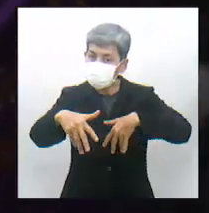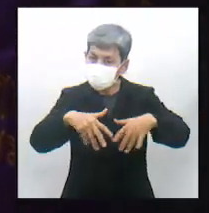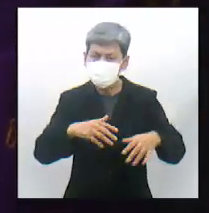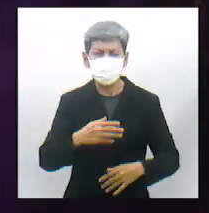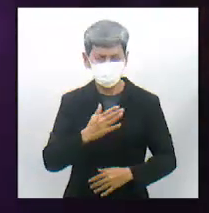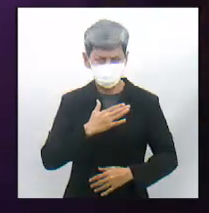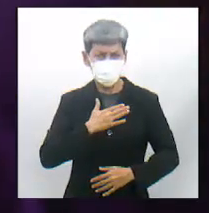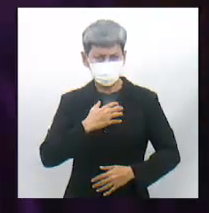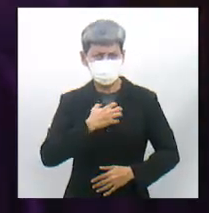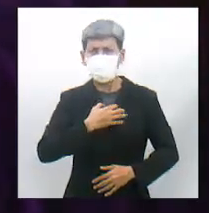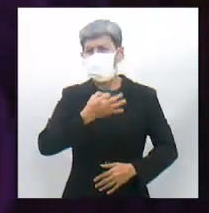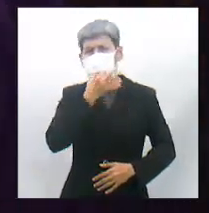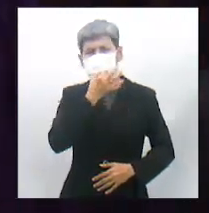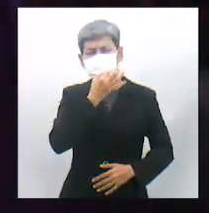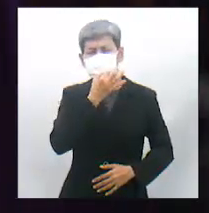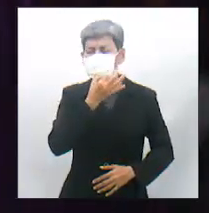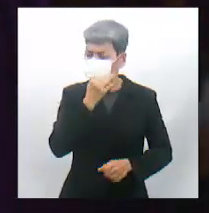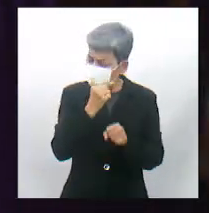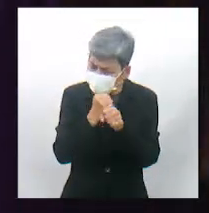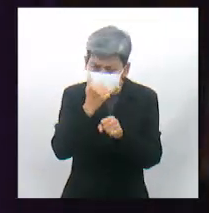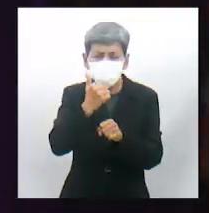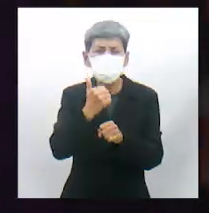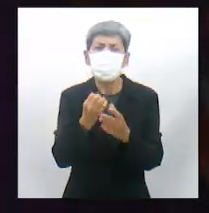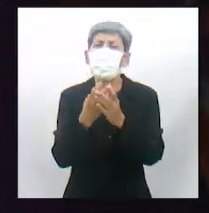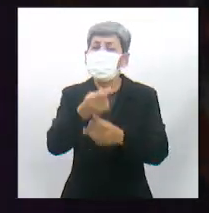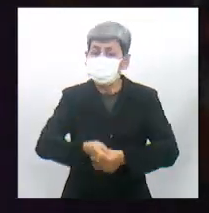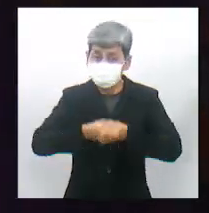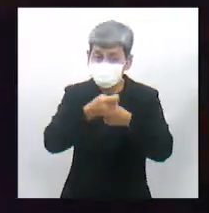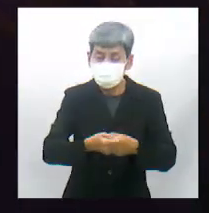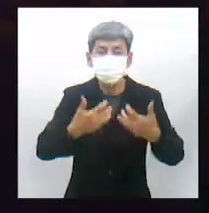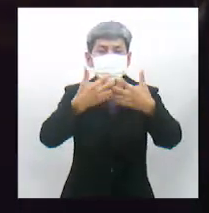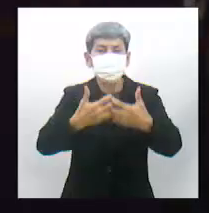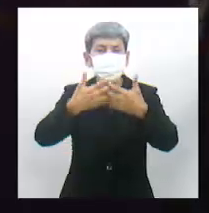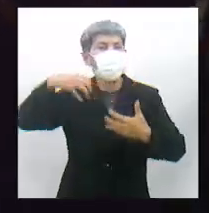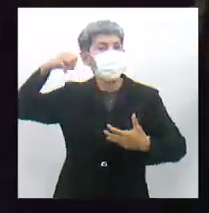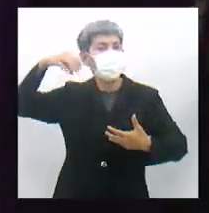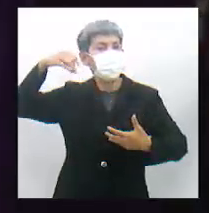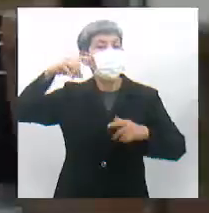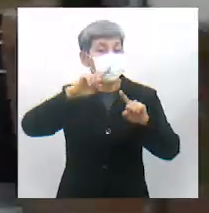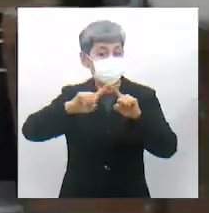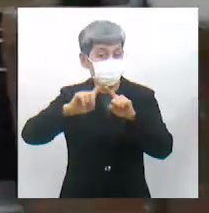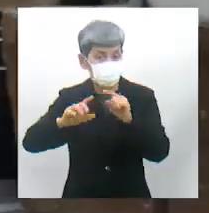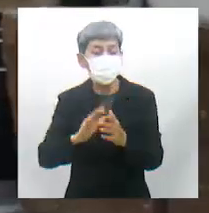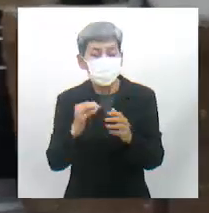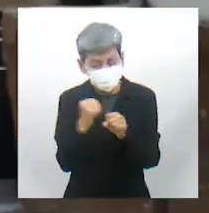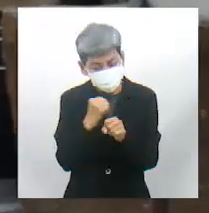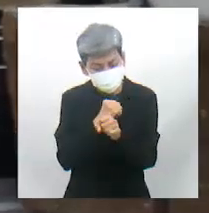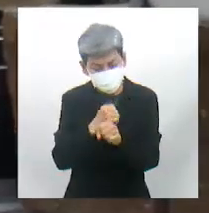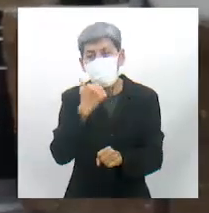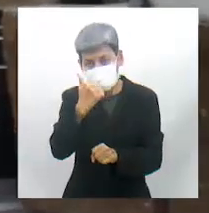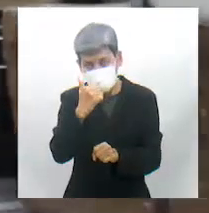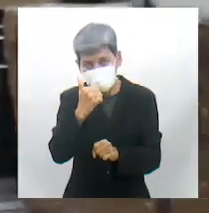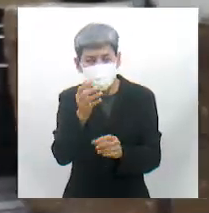ออยากให้อาชีพนี้ยั่งยืนเกษตรแล้วก็เครื่องใช้ไฟฟ้าทุกชนิดมาฝึกทำได้